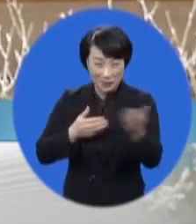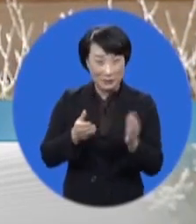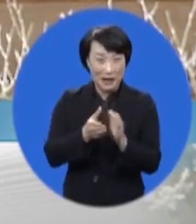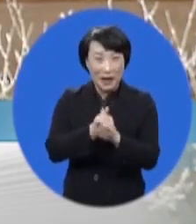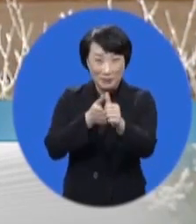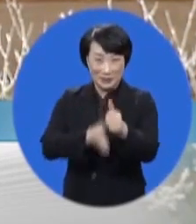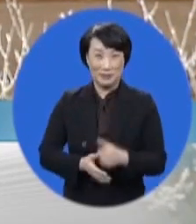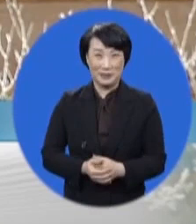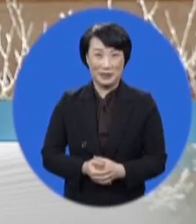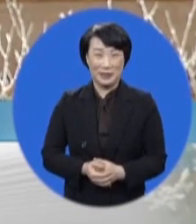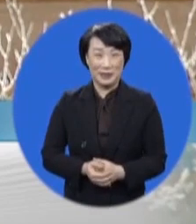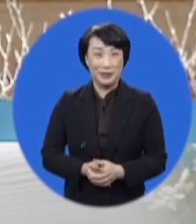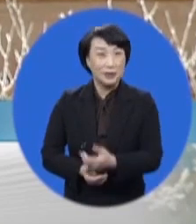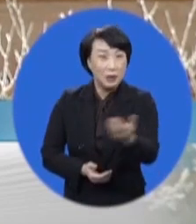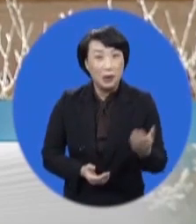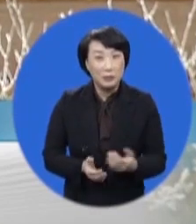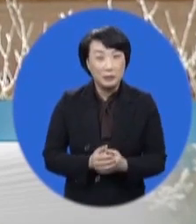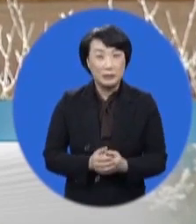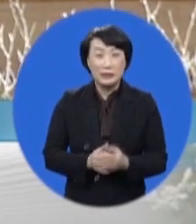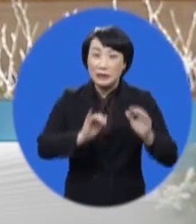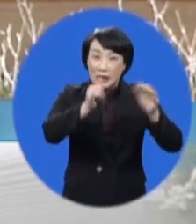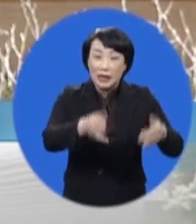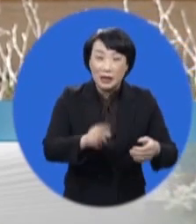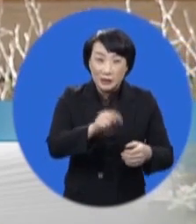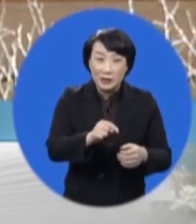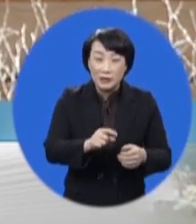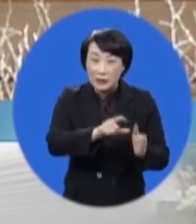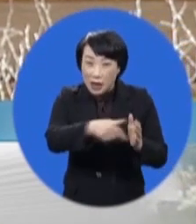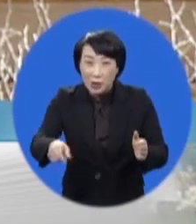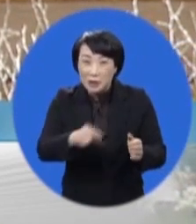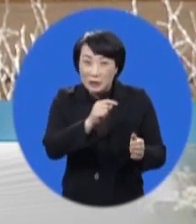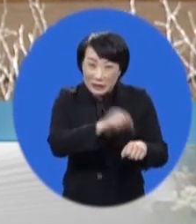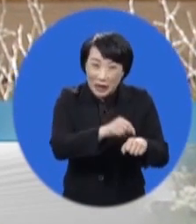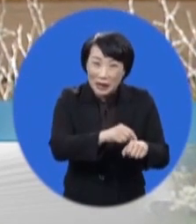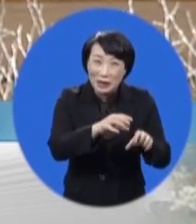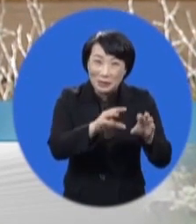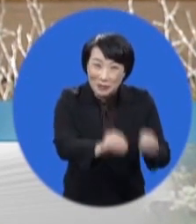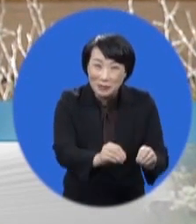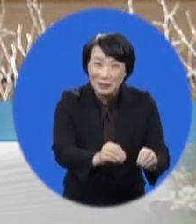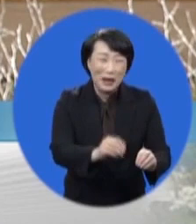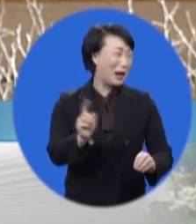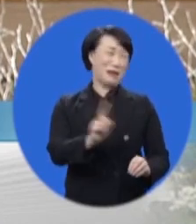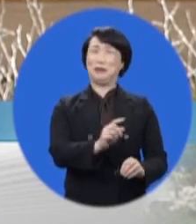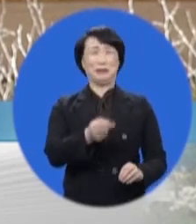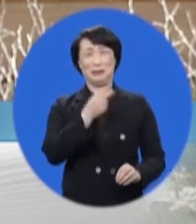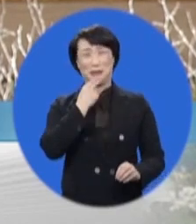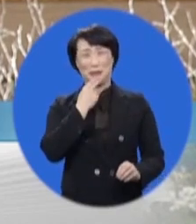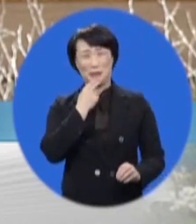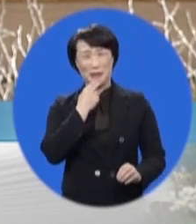아멘합시다. 여러분, 이 세상은 세월을 붙들어 둘 수 있는 아무것도